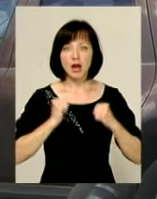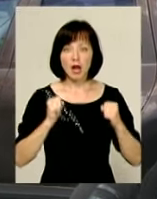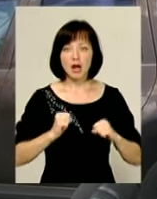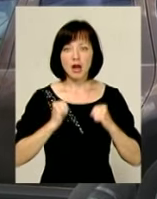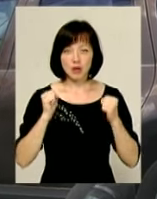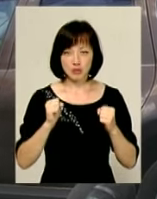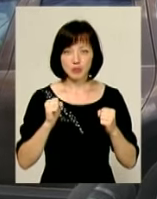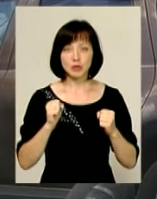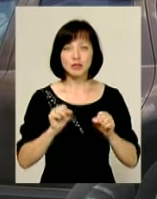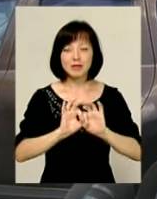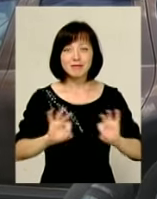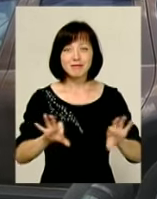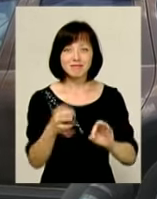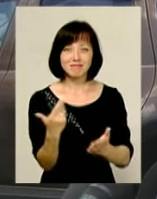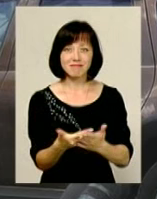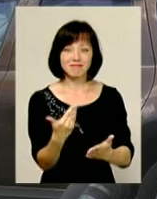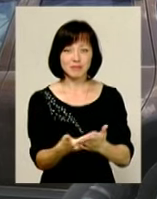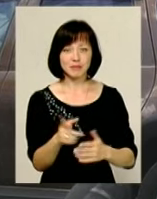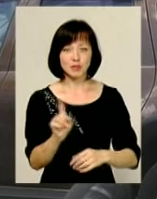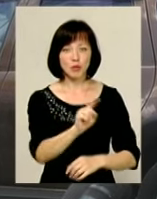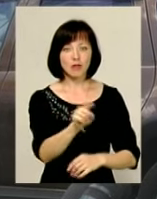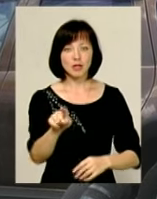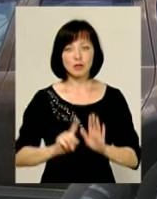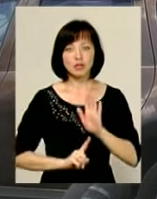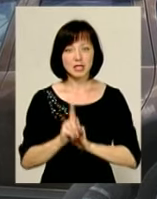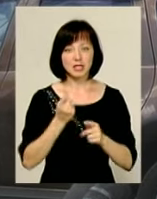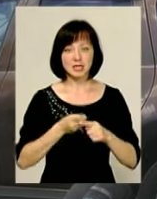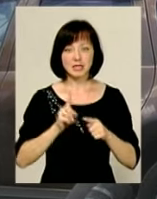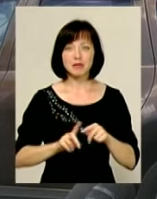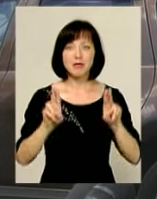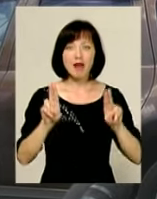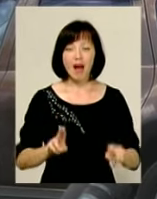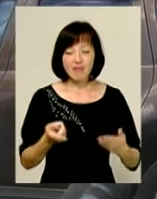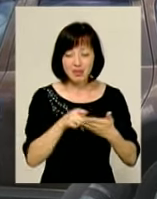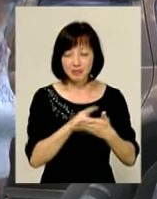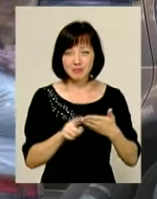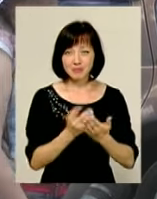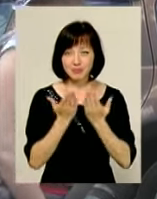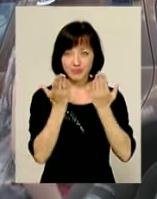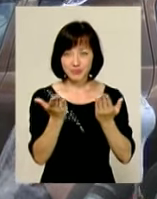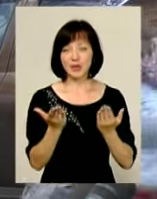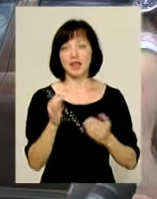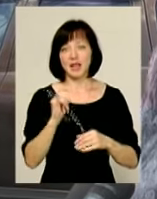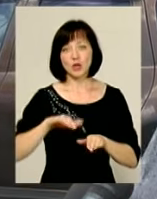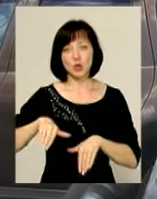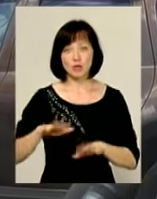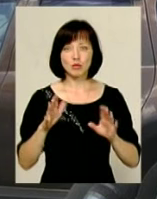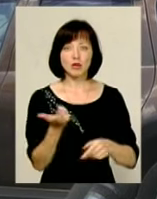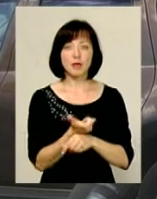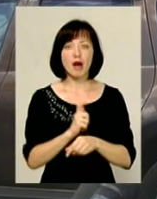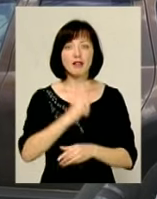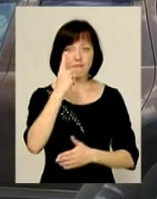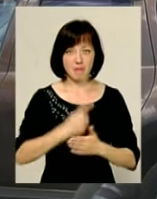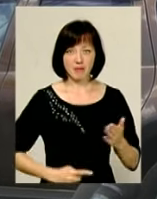достучатись до них, щоб вони, е, почали ці правила хоча б переглянули разок другий і тоді вже буде будуть набагато